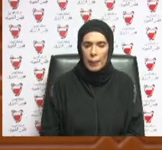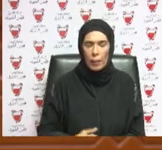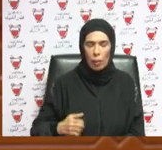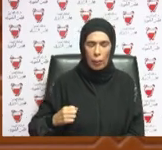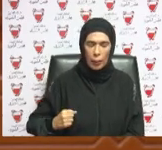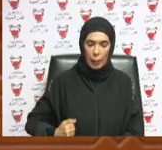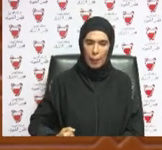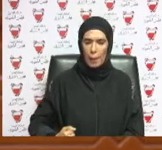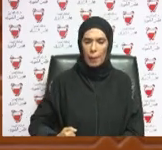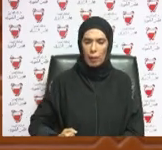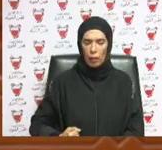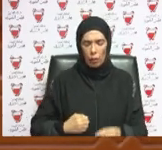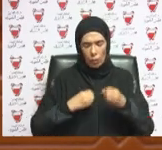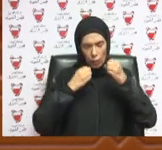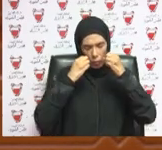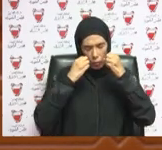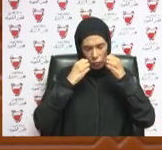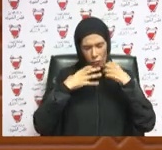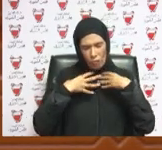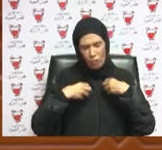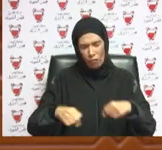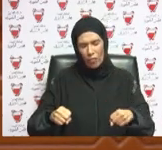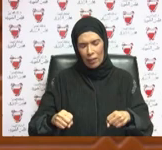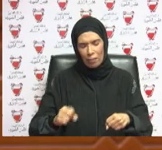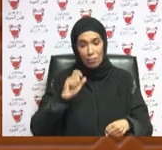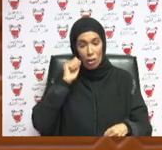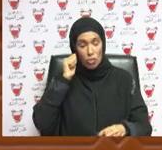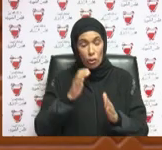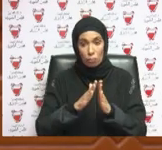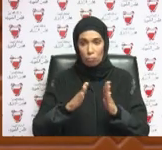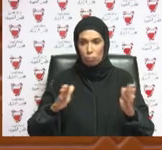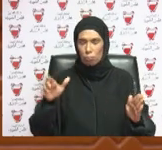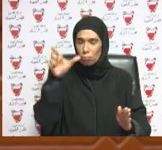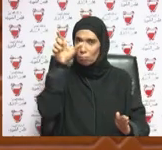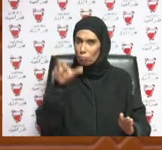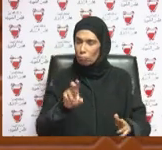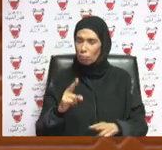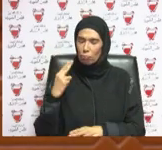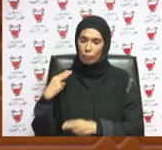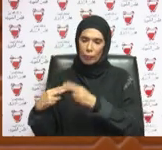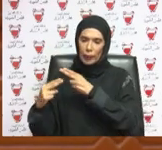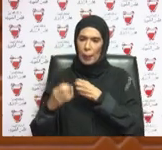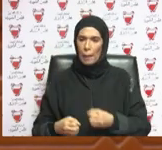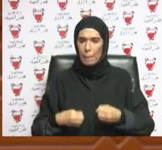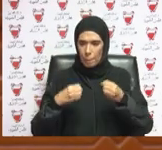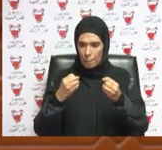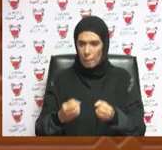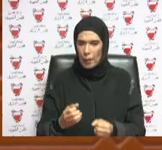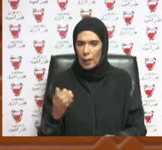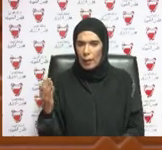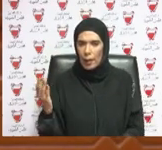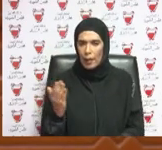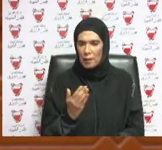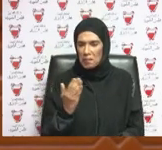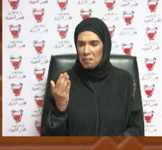البحرين فقدت رجلا عظيما وقامة تاريخية قدم درسا في الإخلاص،